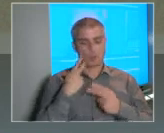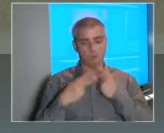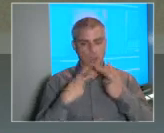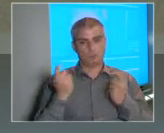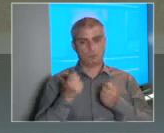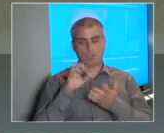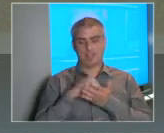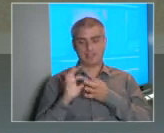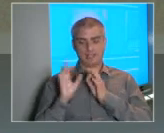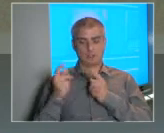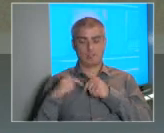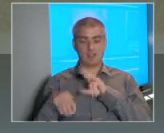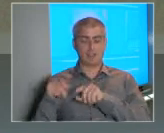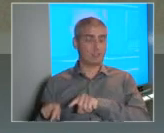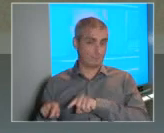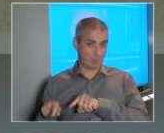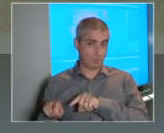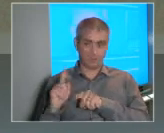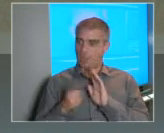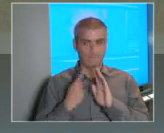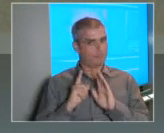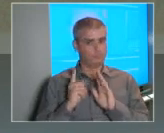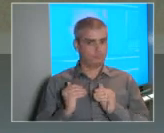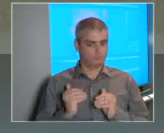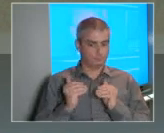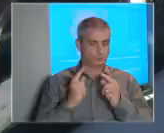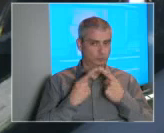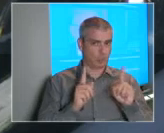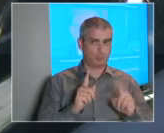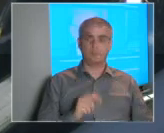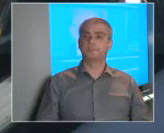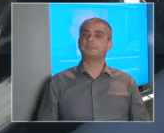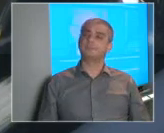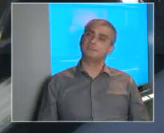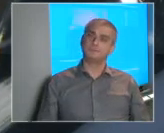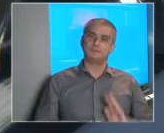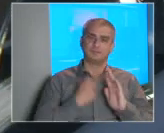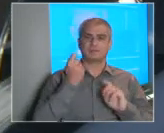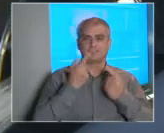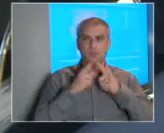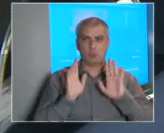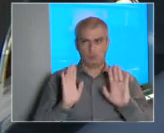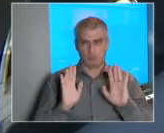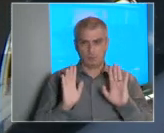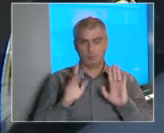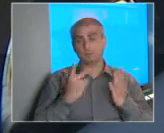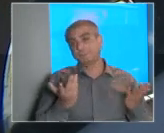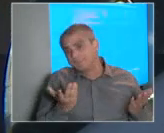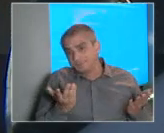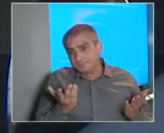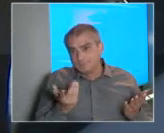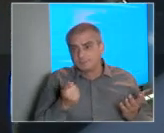שפורסמו גם באתר האינטרנט של ועדת הבחירות. הפעם זה הולך להיות שונה, נכון? הפעם זה הולך להיות שונה, אבל